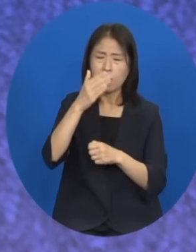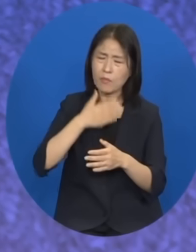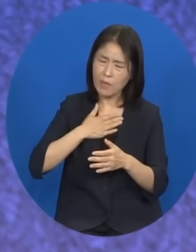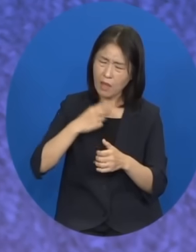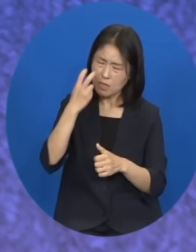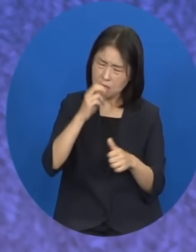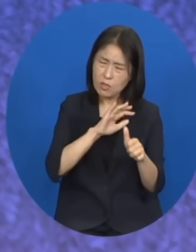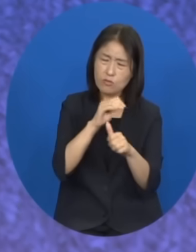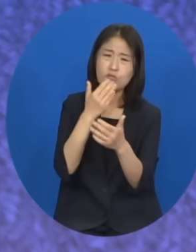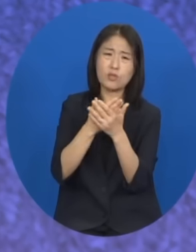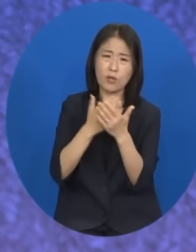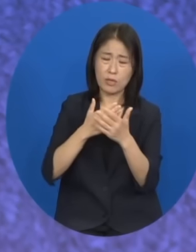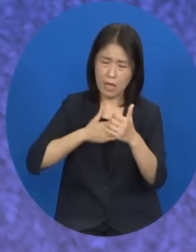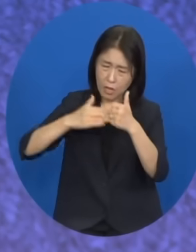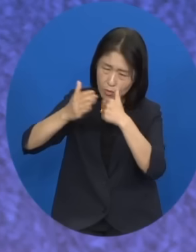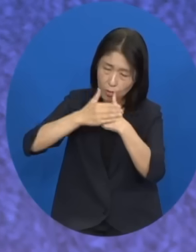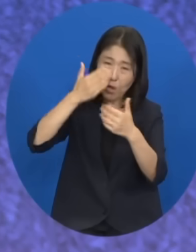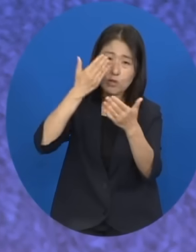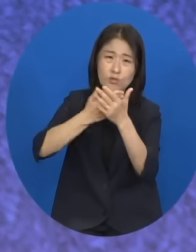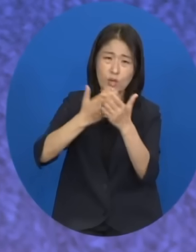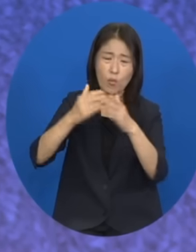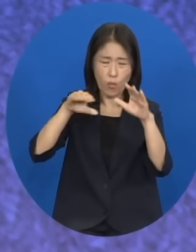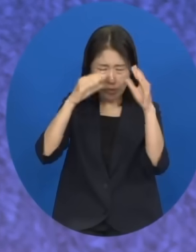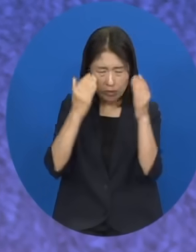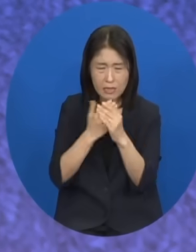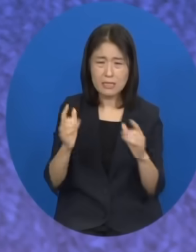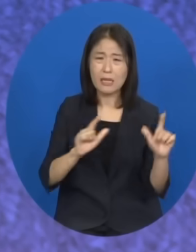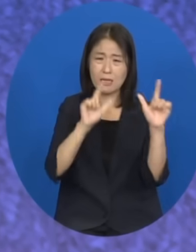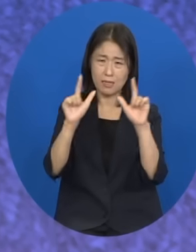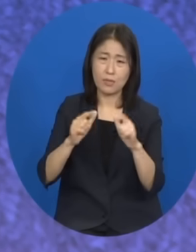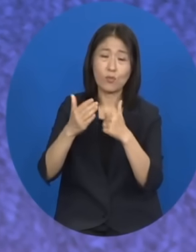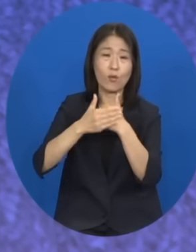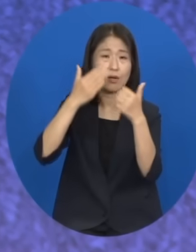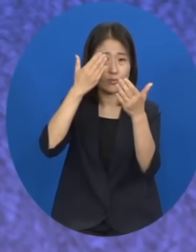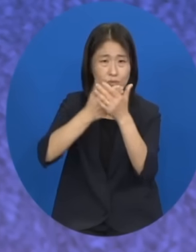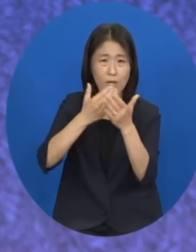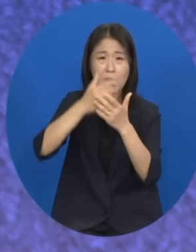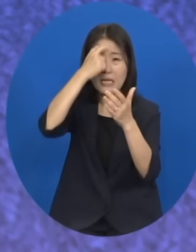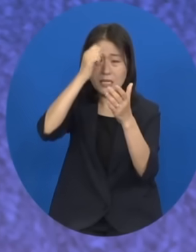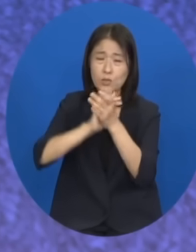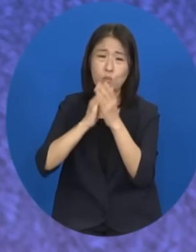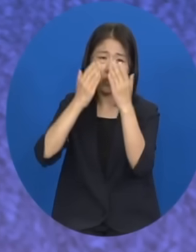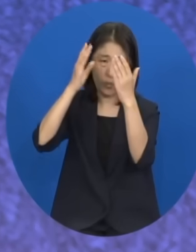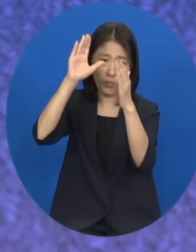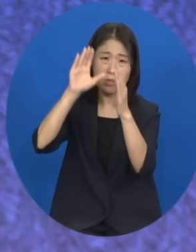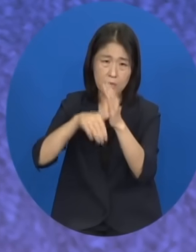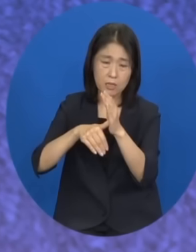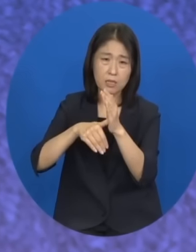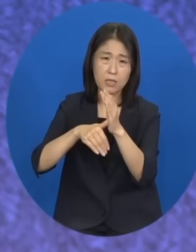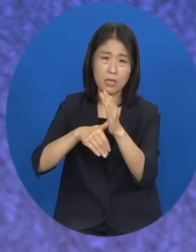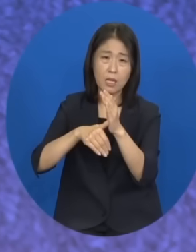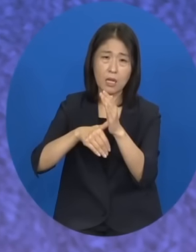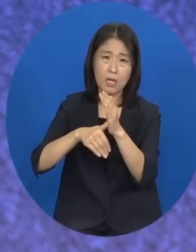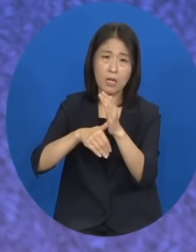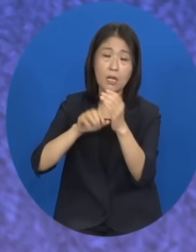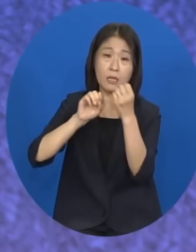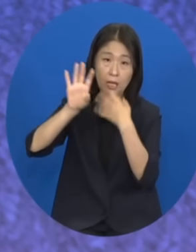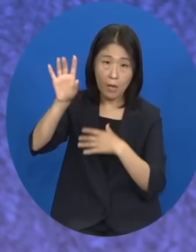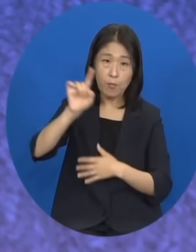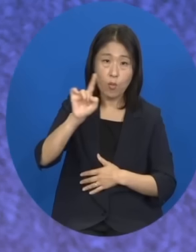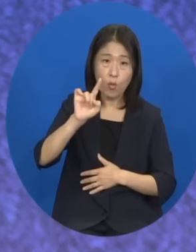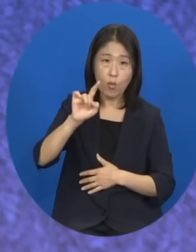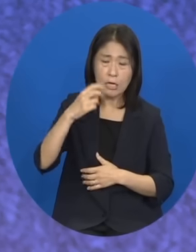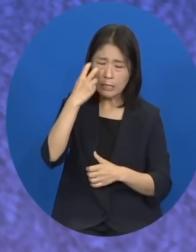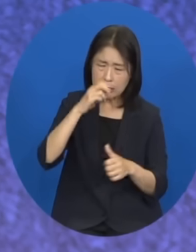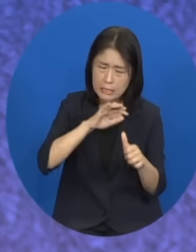도와주세요. 하나님 제가 온전하게 살게 해주세요. 근데 그때 주님이 저에게 그렇게 말씀하시는 거예요.